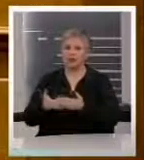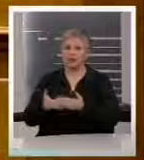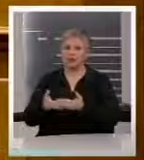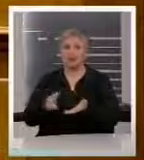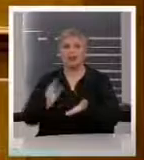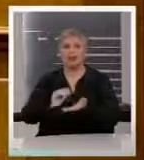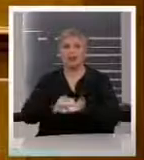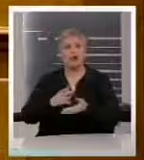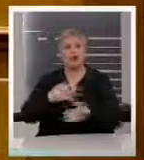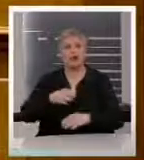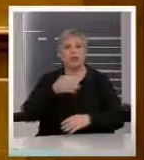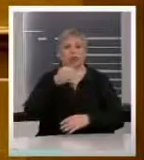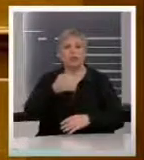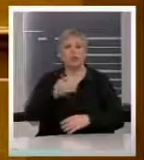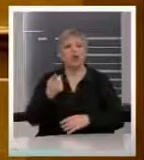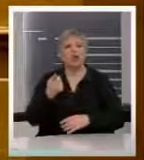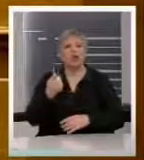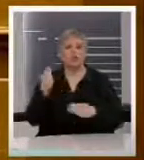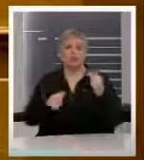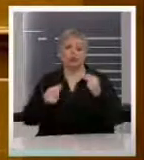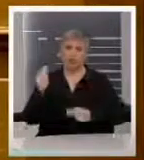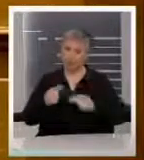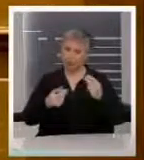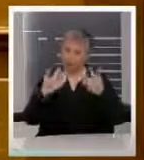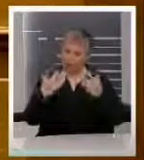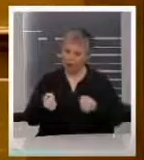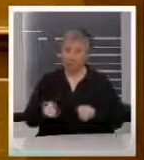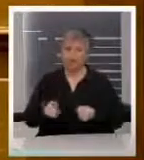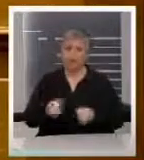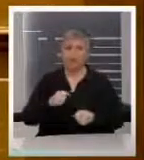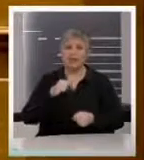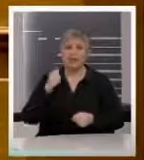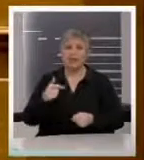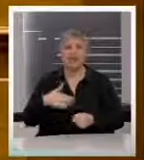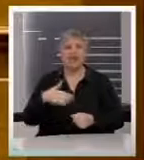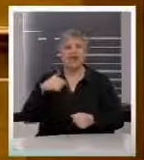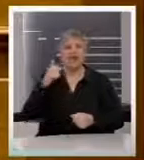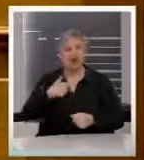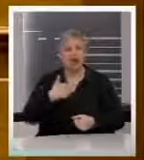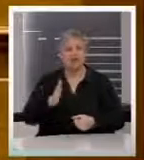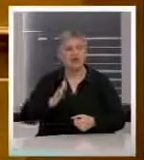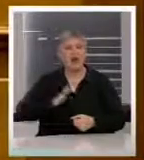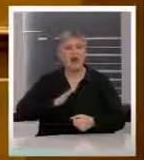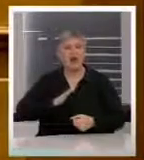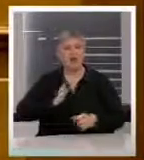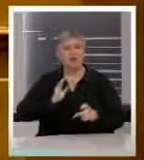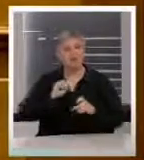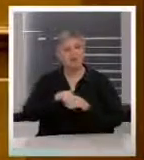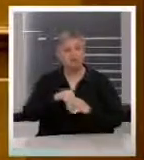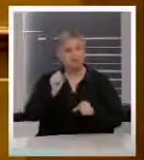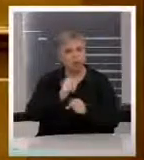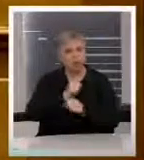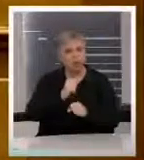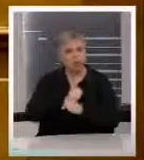οικονομική κρίση δεν έχει μειώσει στο ελάχιστο την αξιοπιστία, το φρόνημα και το αξιόμαγο του στρατέματος. Οι ελληνικές